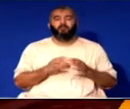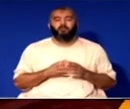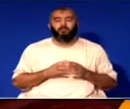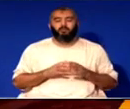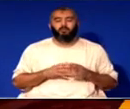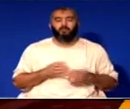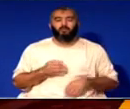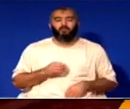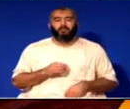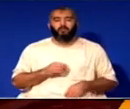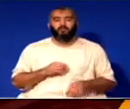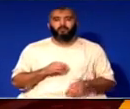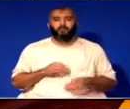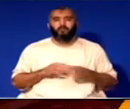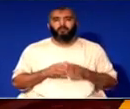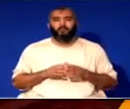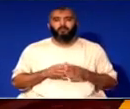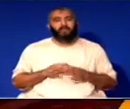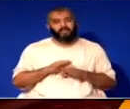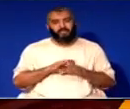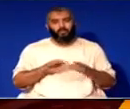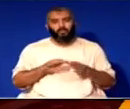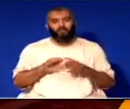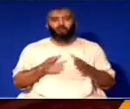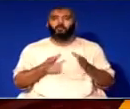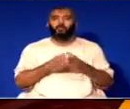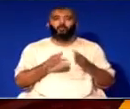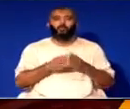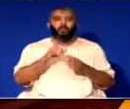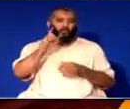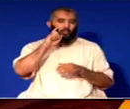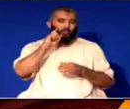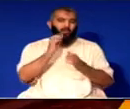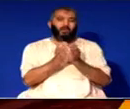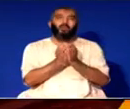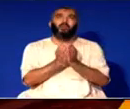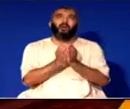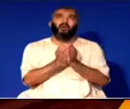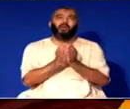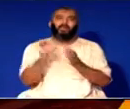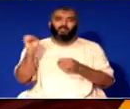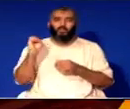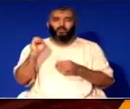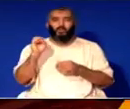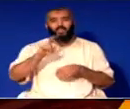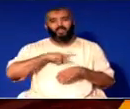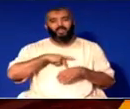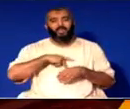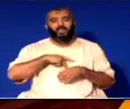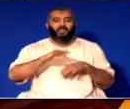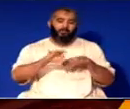كما ذلك كما اتمنى من شيوخنا الافاضل الدعاء لنا خاصة لأخواتي الغير المتزوجات، وقد وصلنا